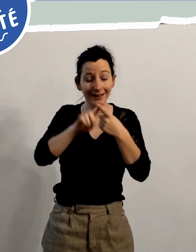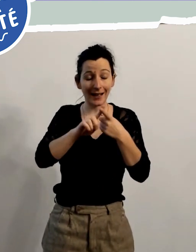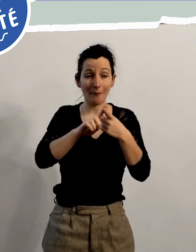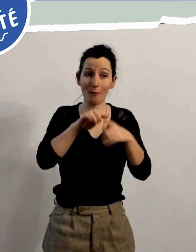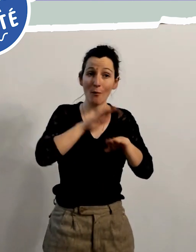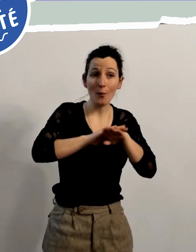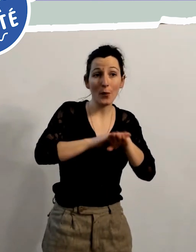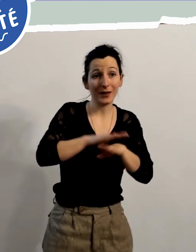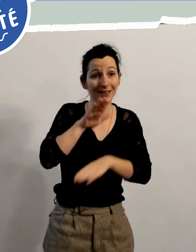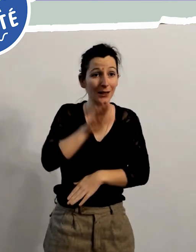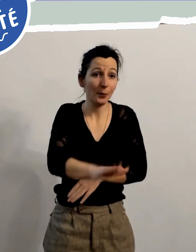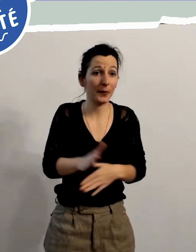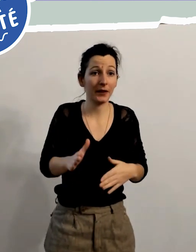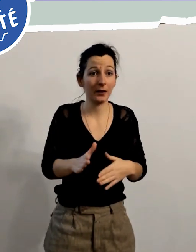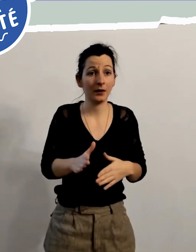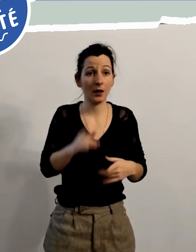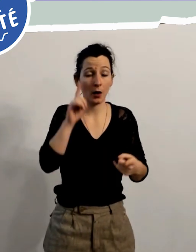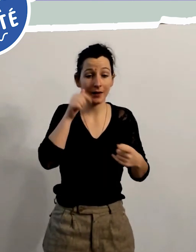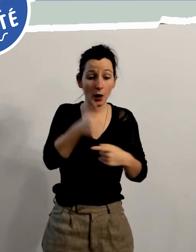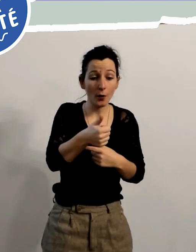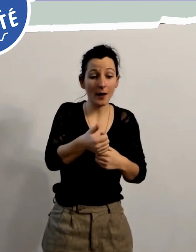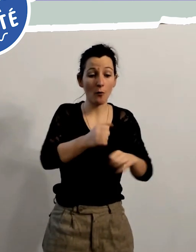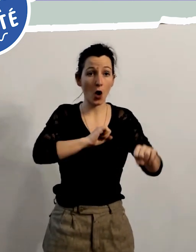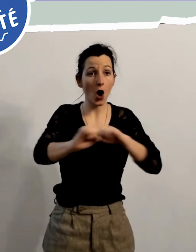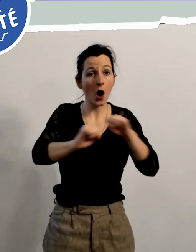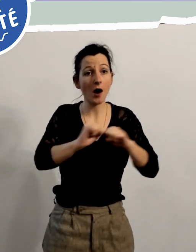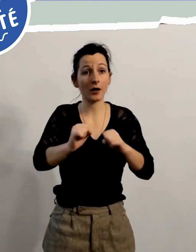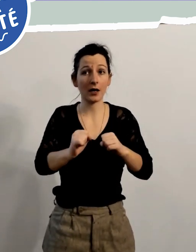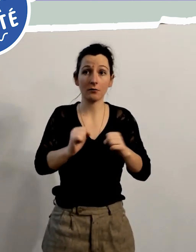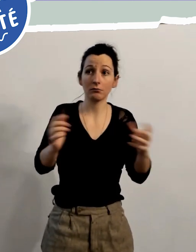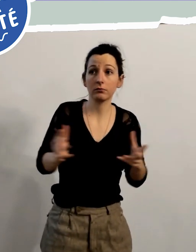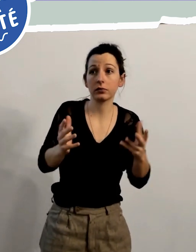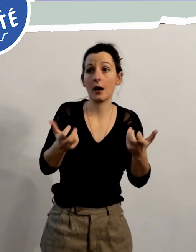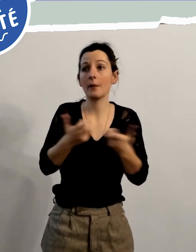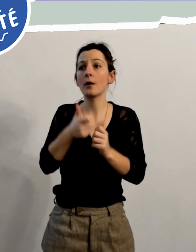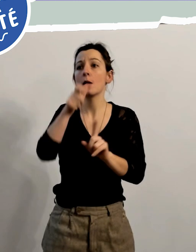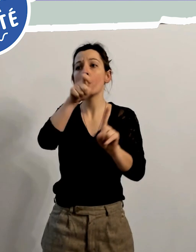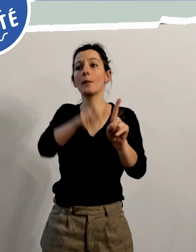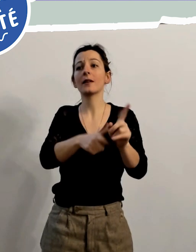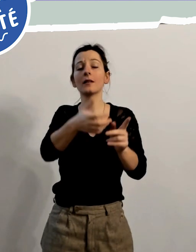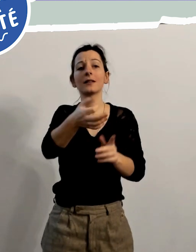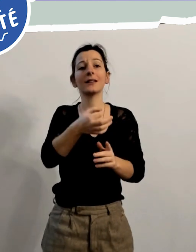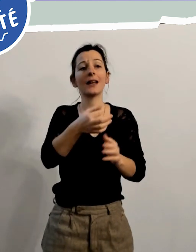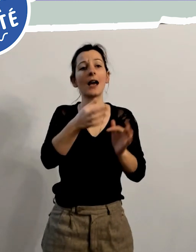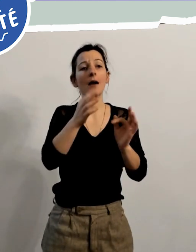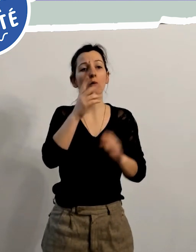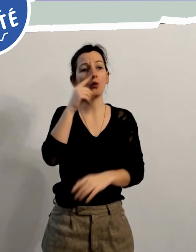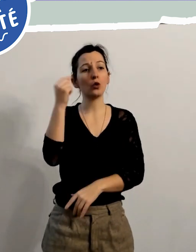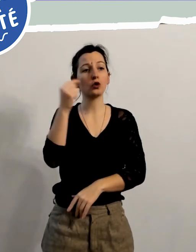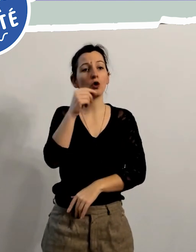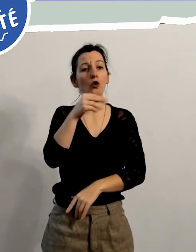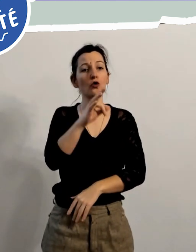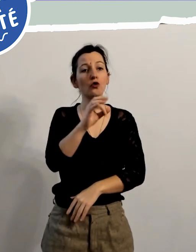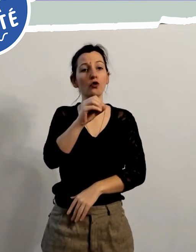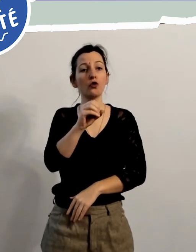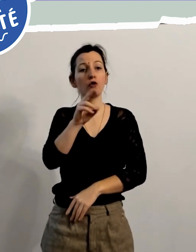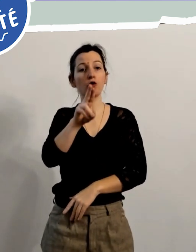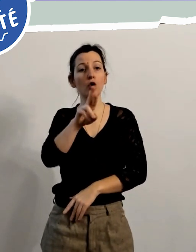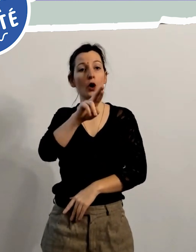c'est aussi à eux de bouger. Quelqu'un parlait de Charles Fournier. Donc avec un